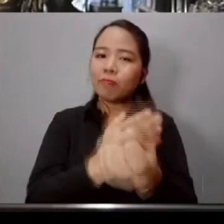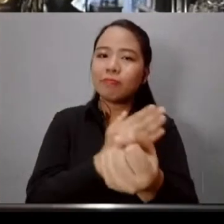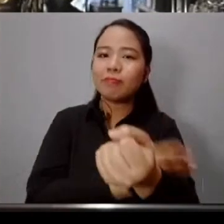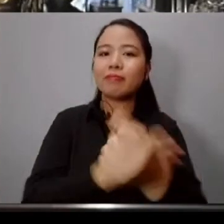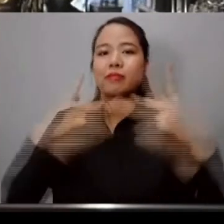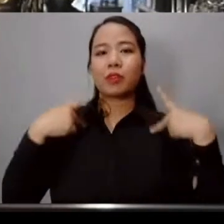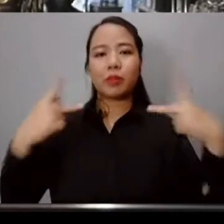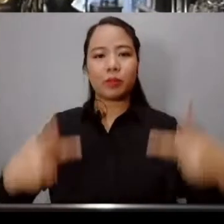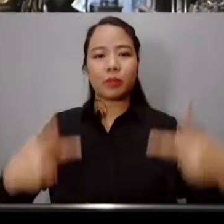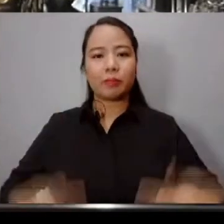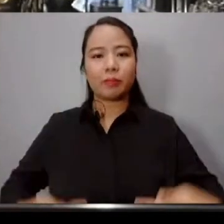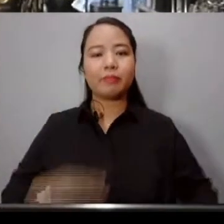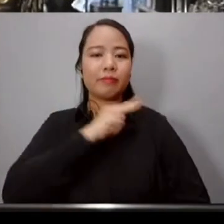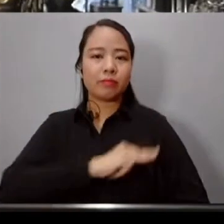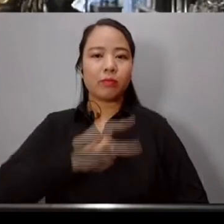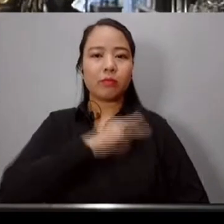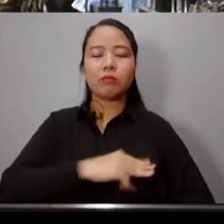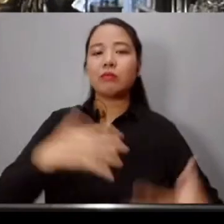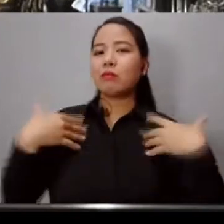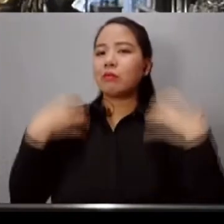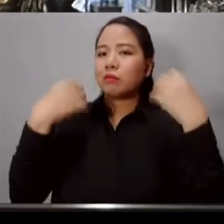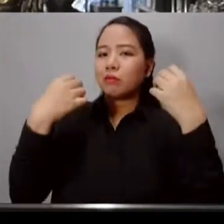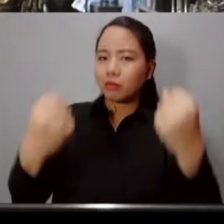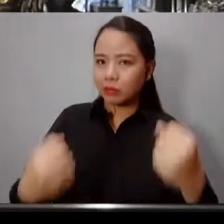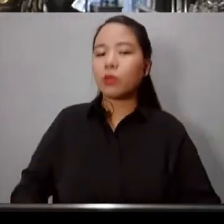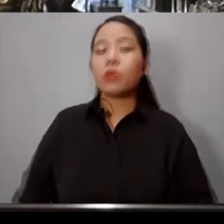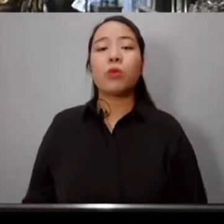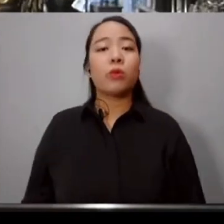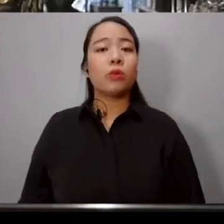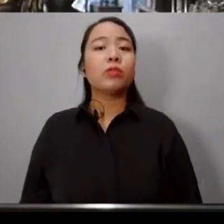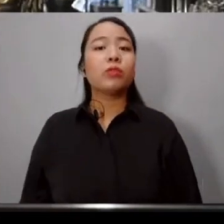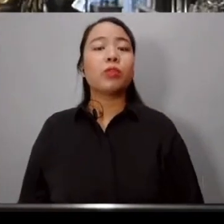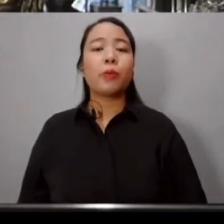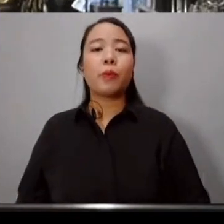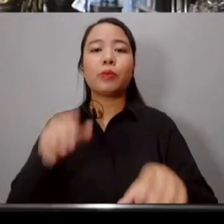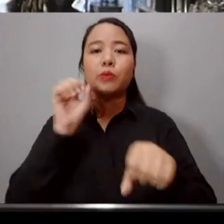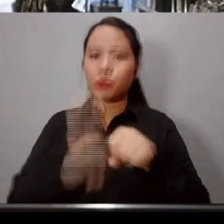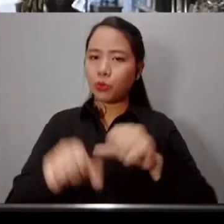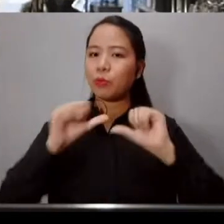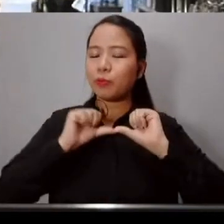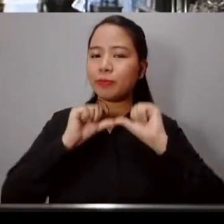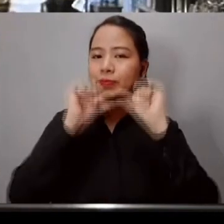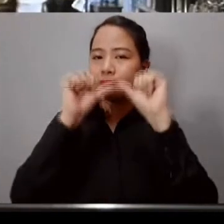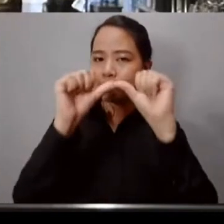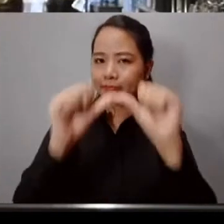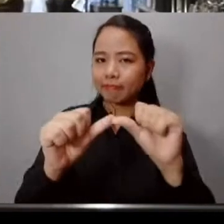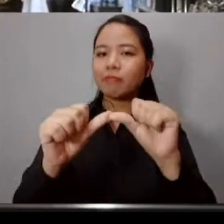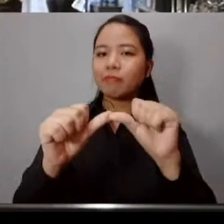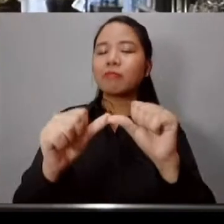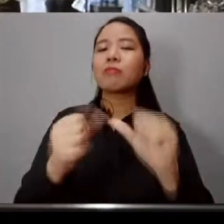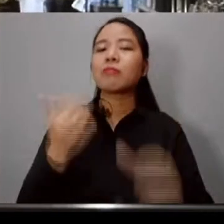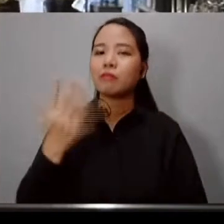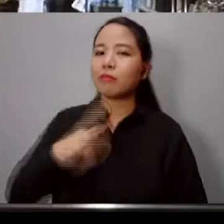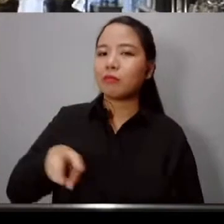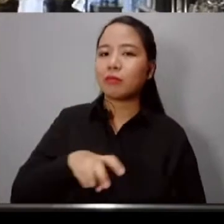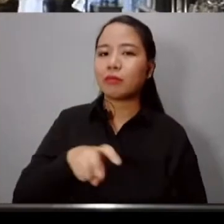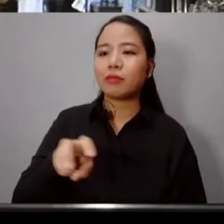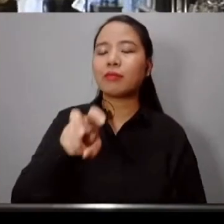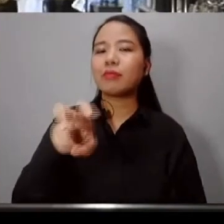na lakas at sa gayon ay maipagpatuloy ang kanyang paglalakbay at